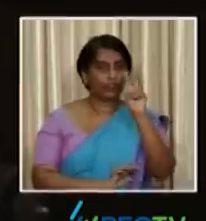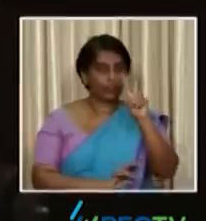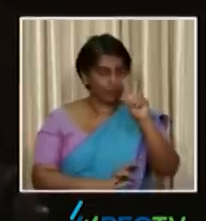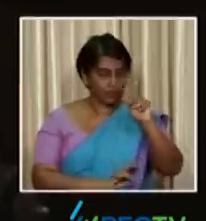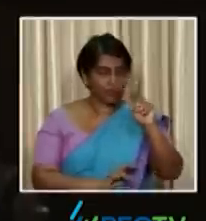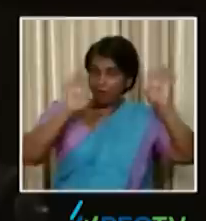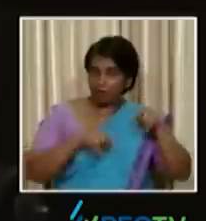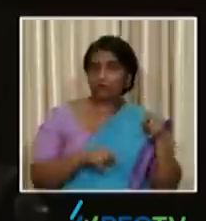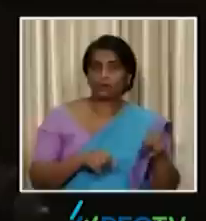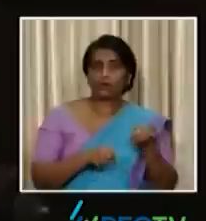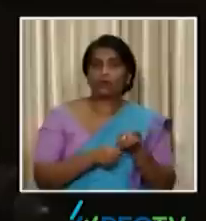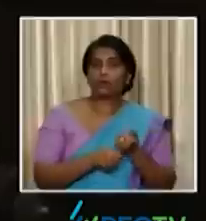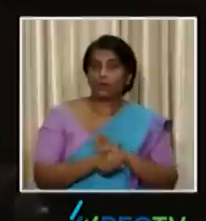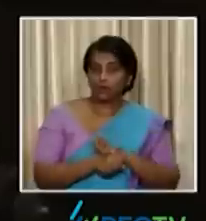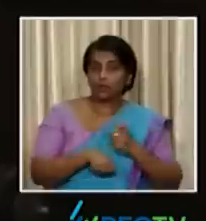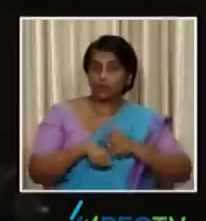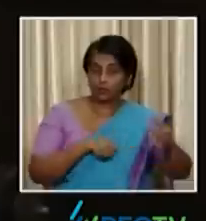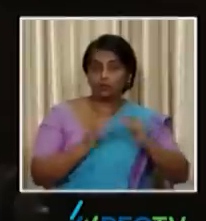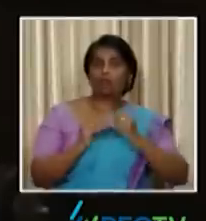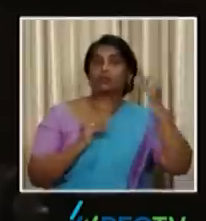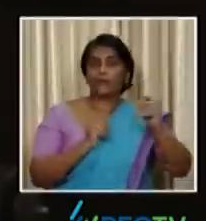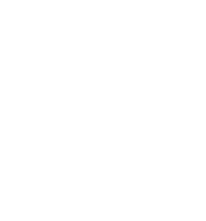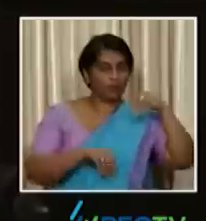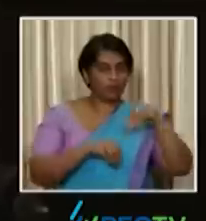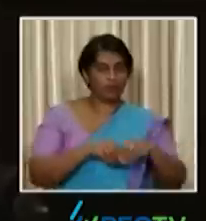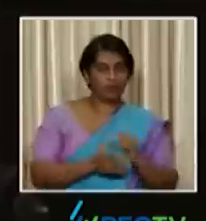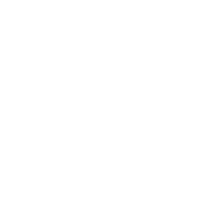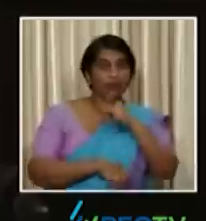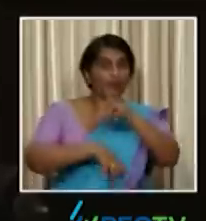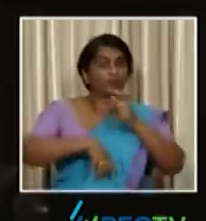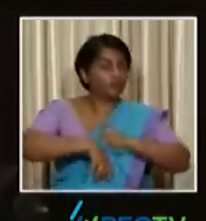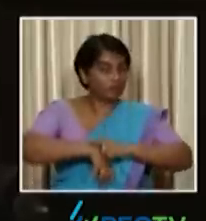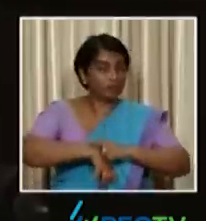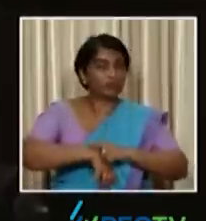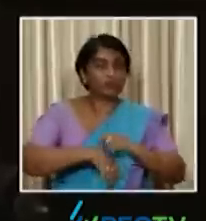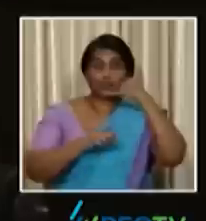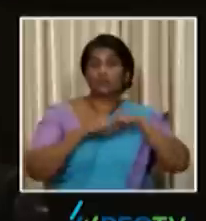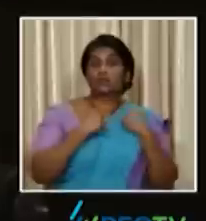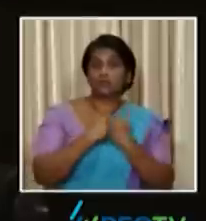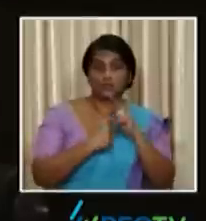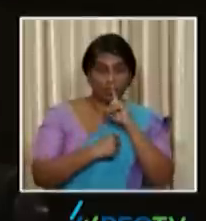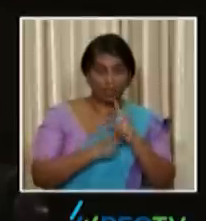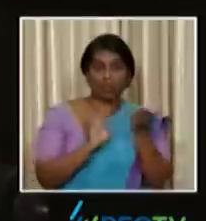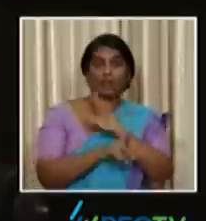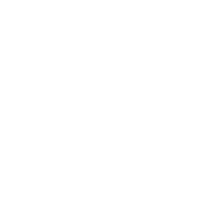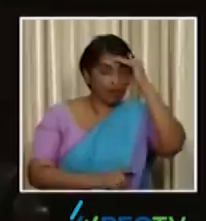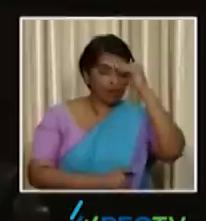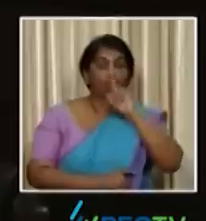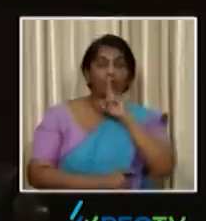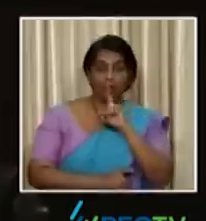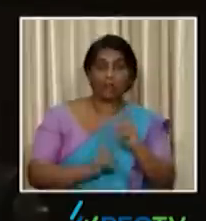පාර්ලිමේන්තු විසිරුවා තියෙද්දී කොවිඩ් කාලය තුල කල්දැම්ම පාර්ලිමේන්තු මැතිවරණය ඒ වෙලාවේ මෙන්න සජබ කියනවා හිටපු කතානායකට